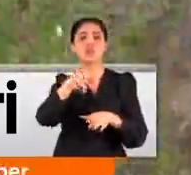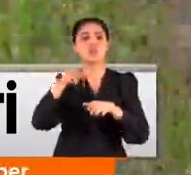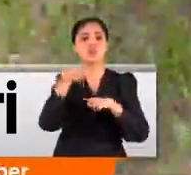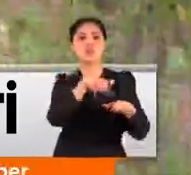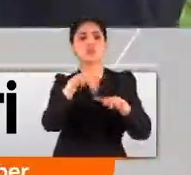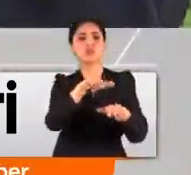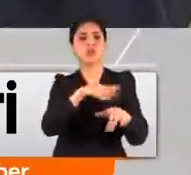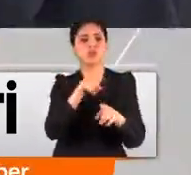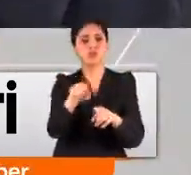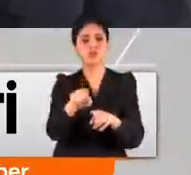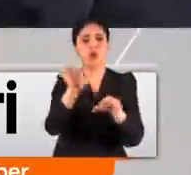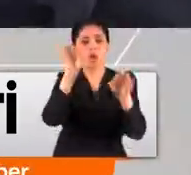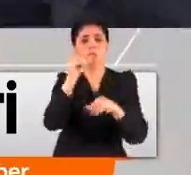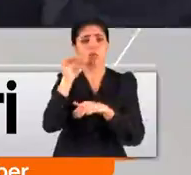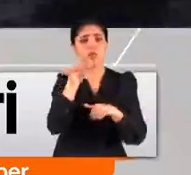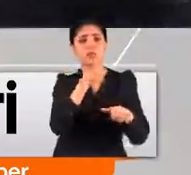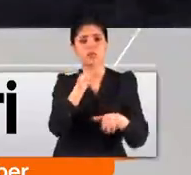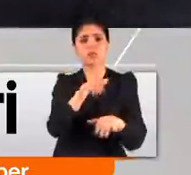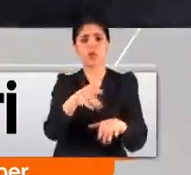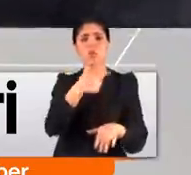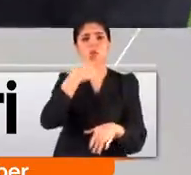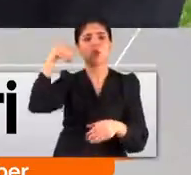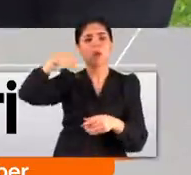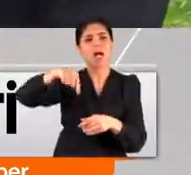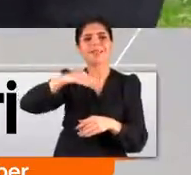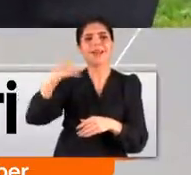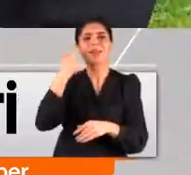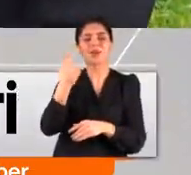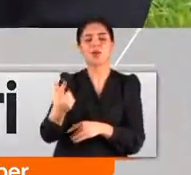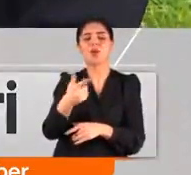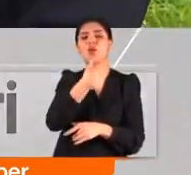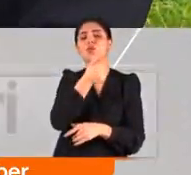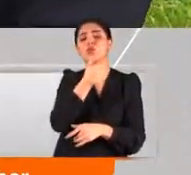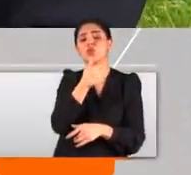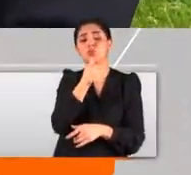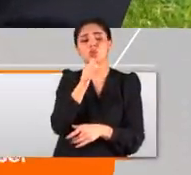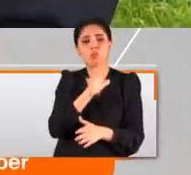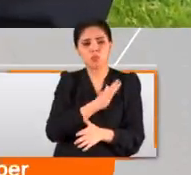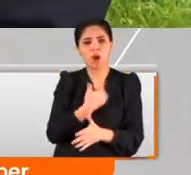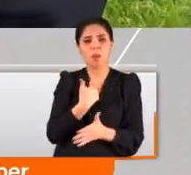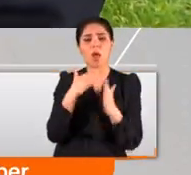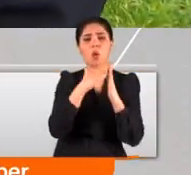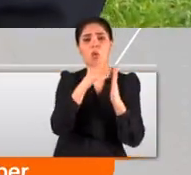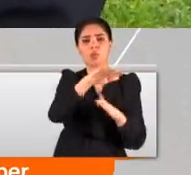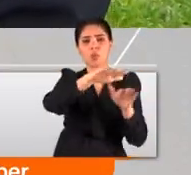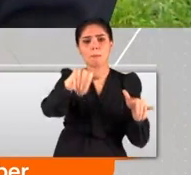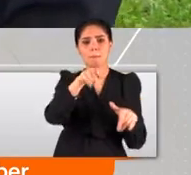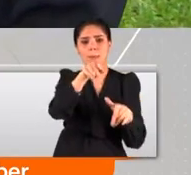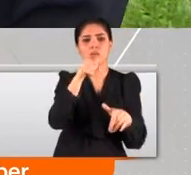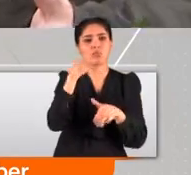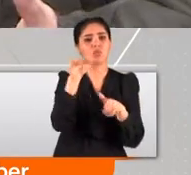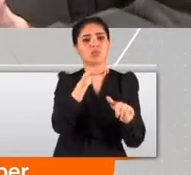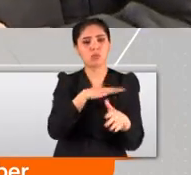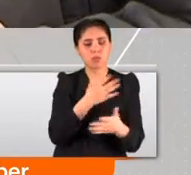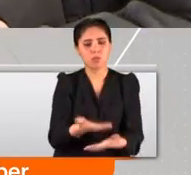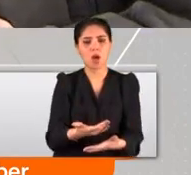akıntı olmaya başladı. Sürekli akıyor zaten. Bodrumumuzda su çıkıyor. Yani ondan dolayı çok rahatsız oldu. Komşumuzun balkon dediğimiz yere de su